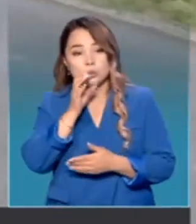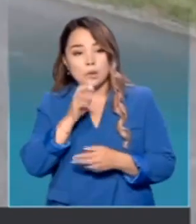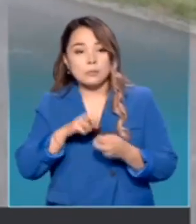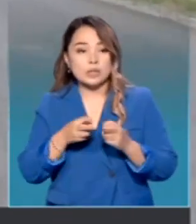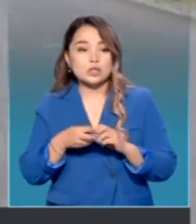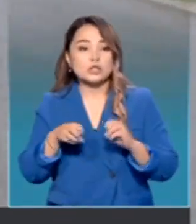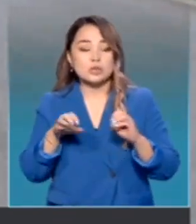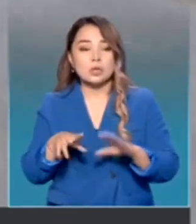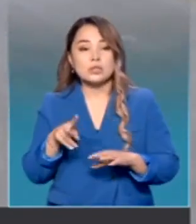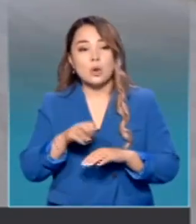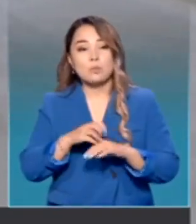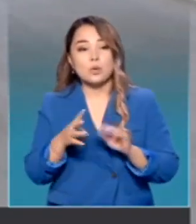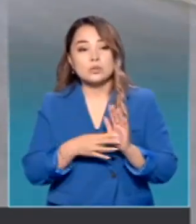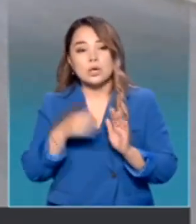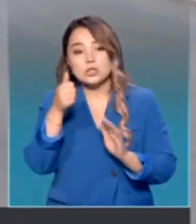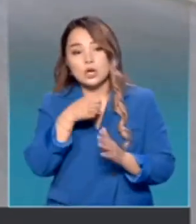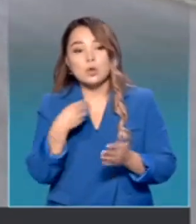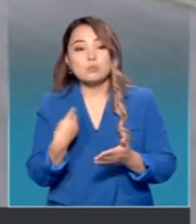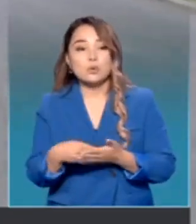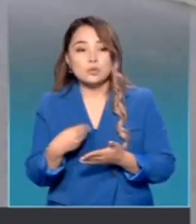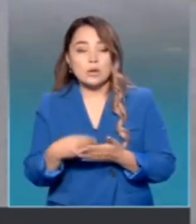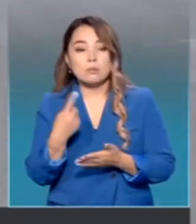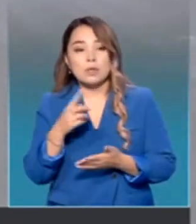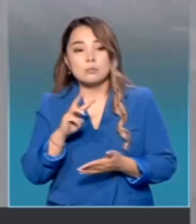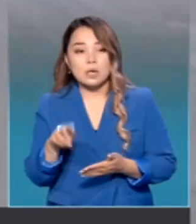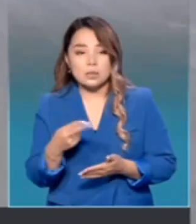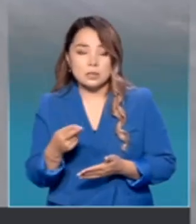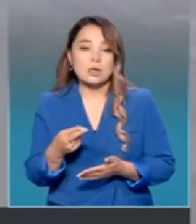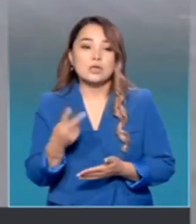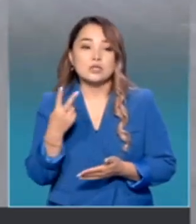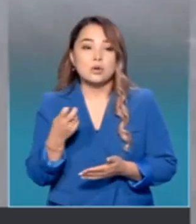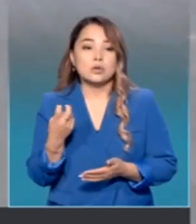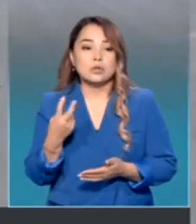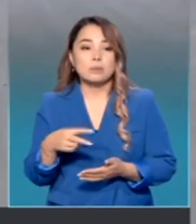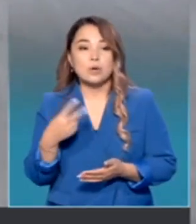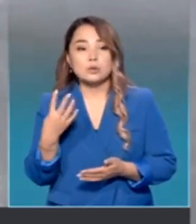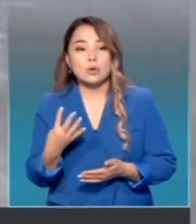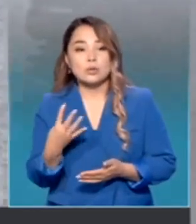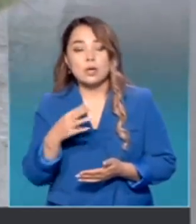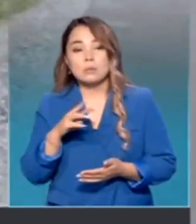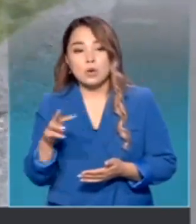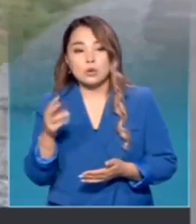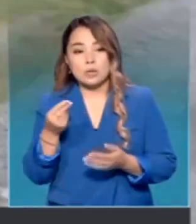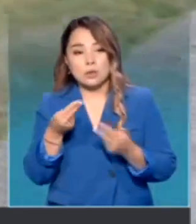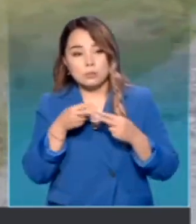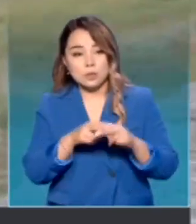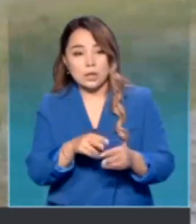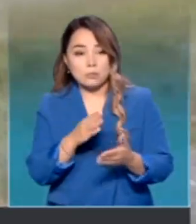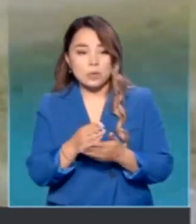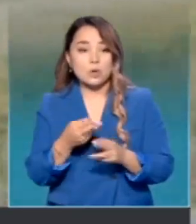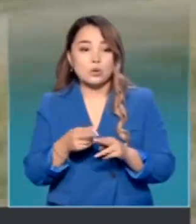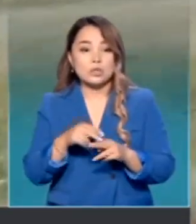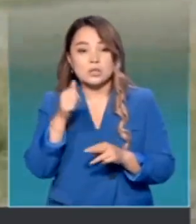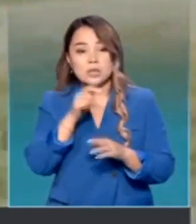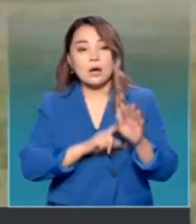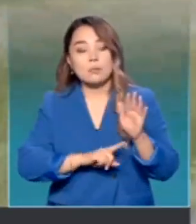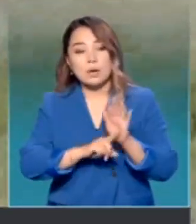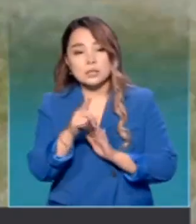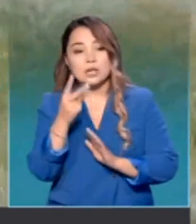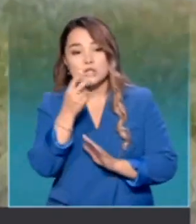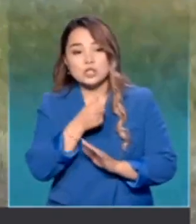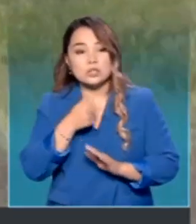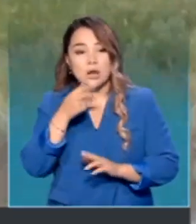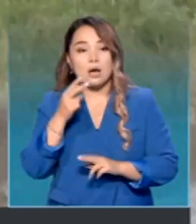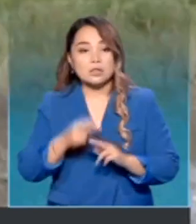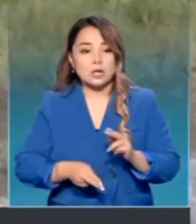үшін 2019 жылы бюджеттен 1 миллиард 224 миллион теңге бөлінген еді. Жұмыс сол жылы басталып, 2 жылдан кейін